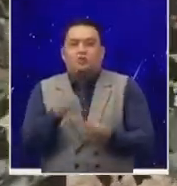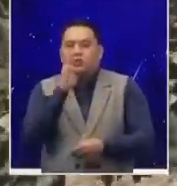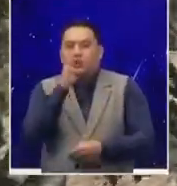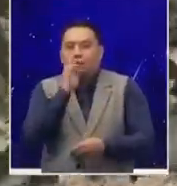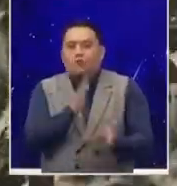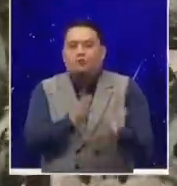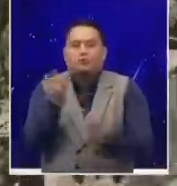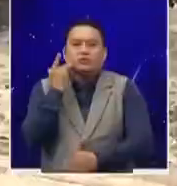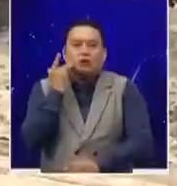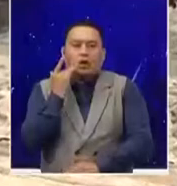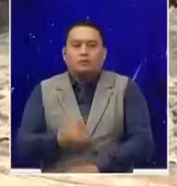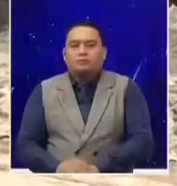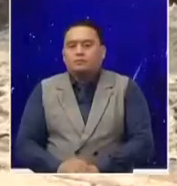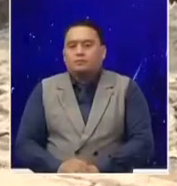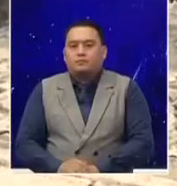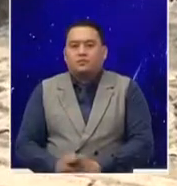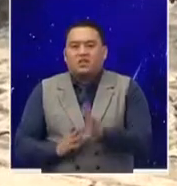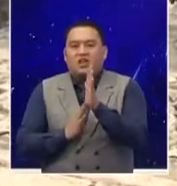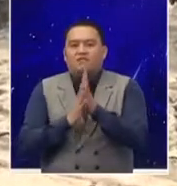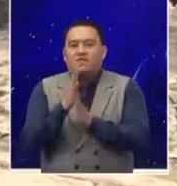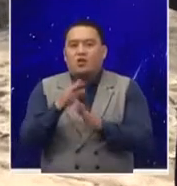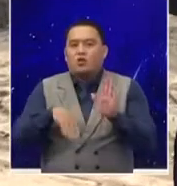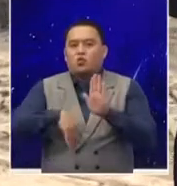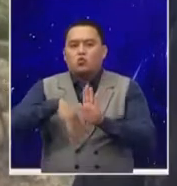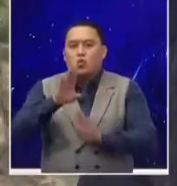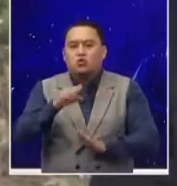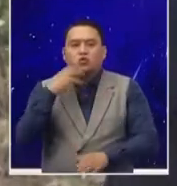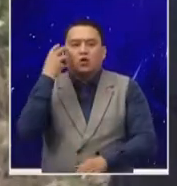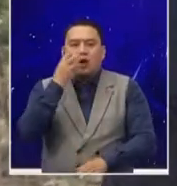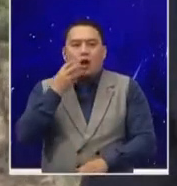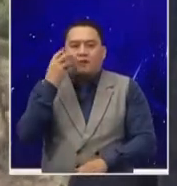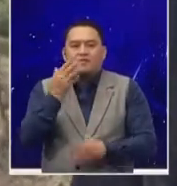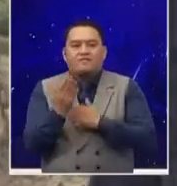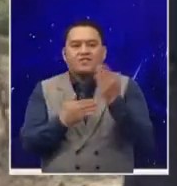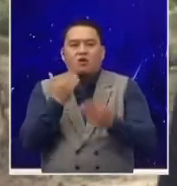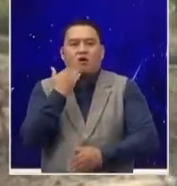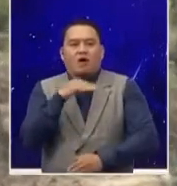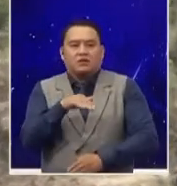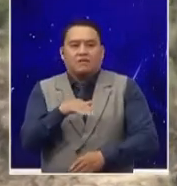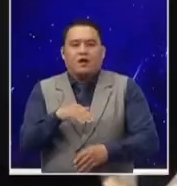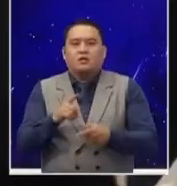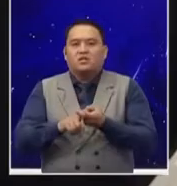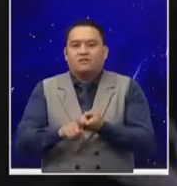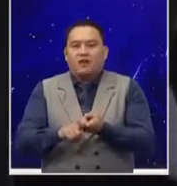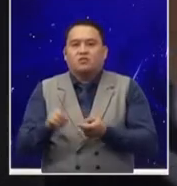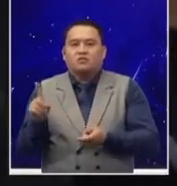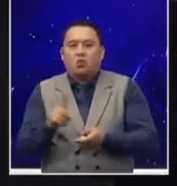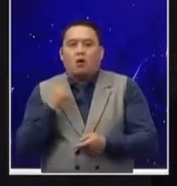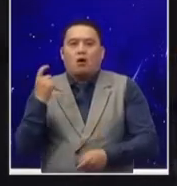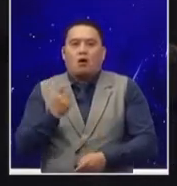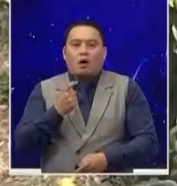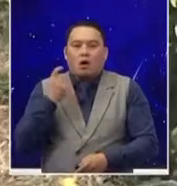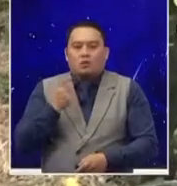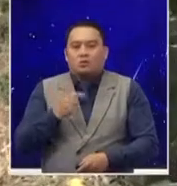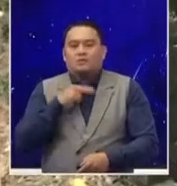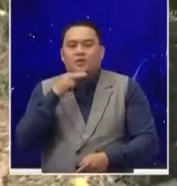получаем вовремя. Здесь выращиваются самые лучшие сорта яблок. Все они высокого качества. Это связано с тем, что в хозяйстве